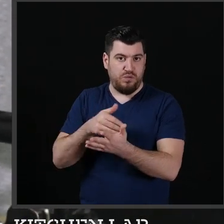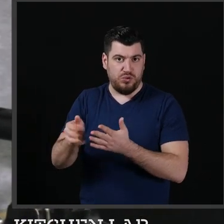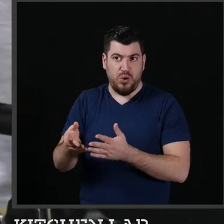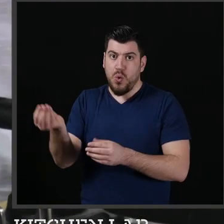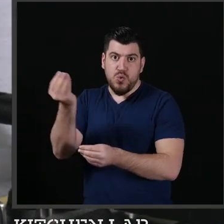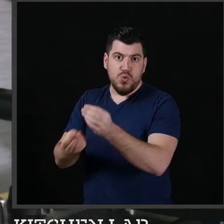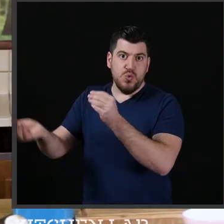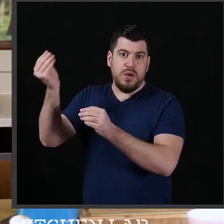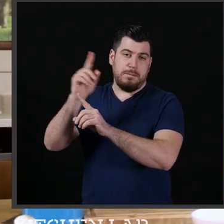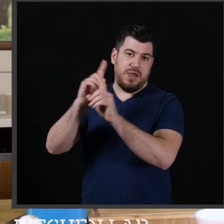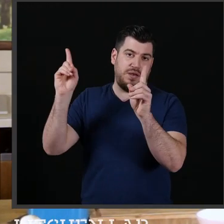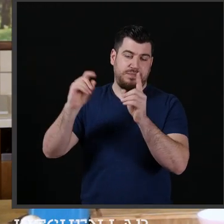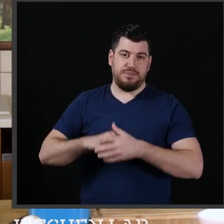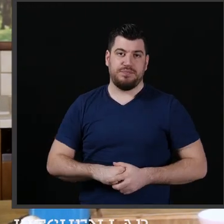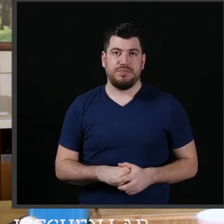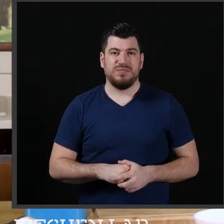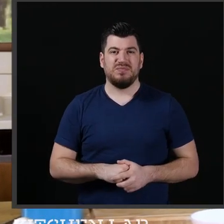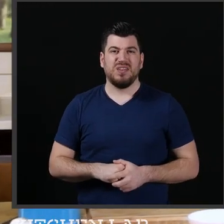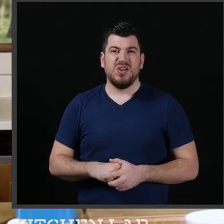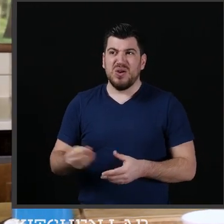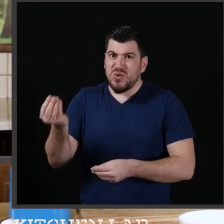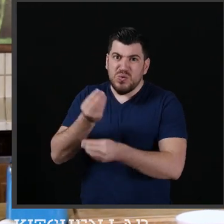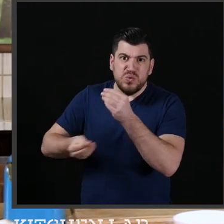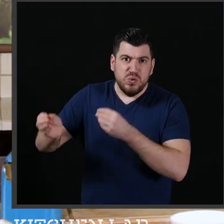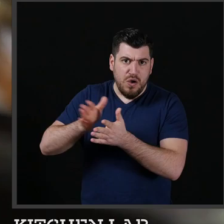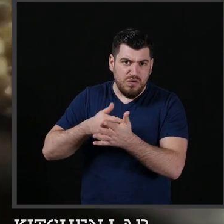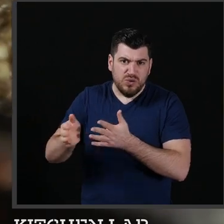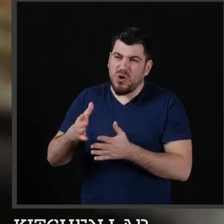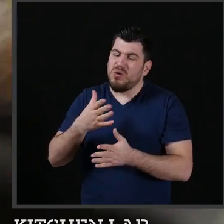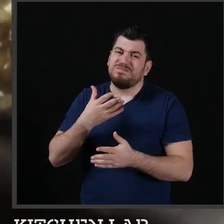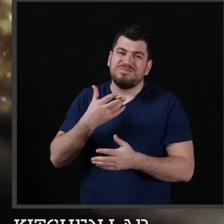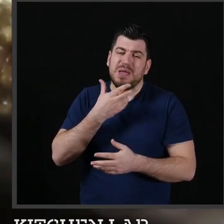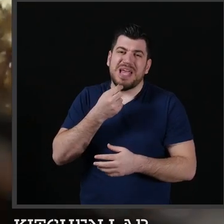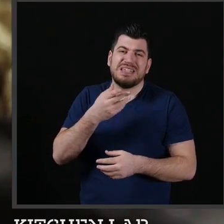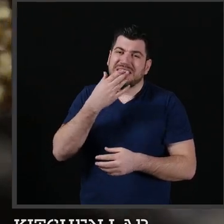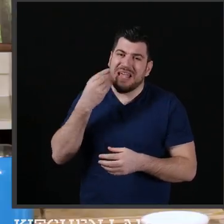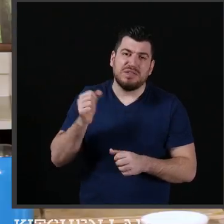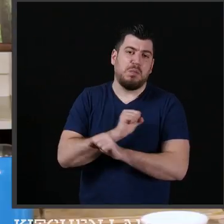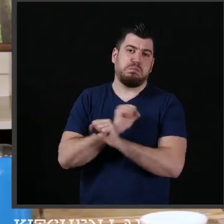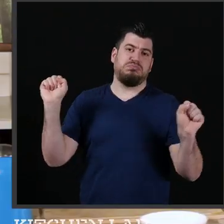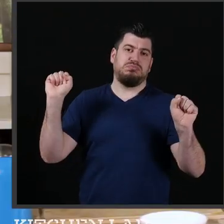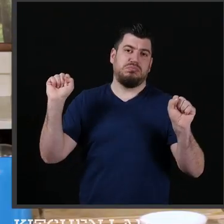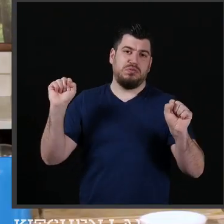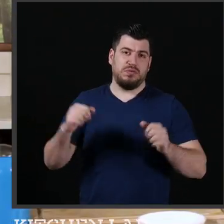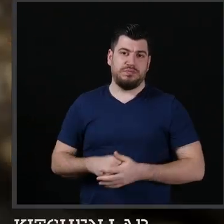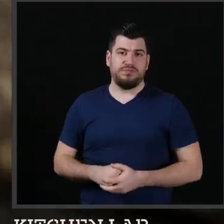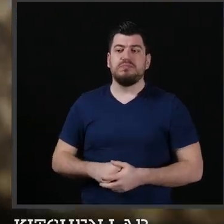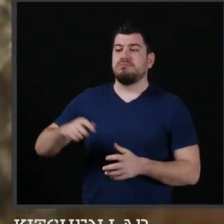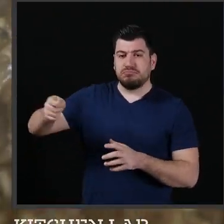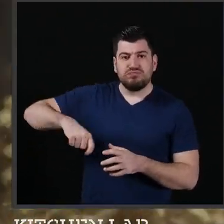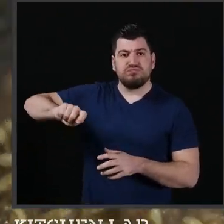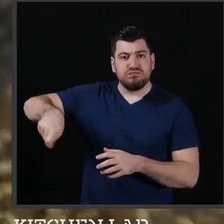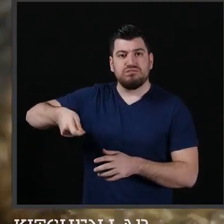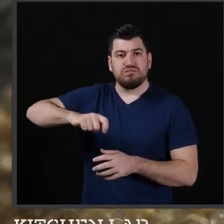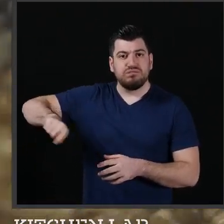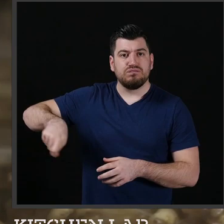2. Το πολύ βούτυρο δεν κάνει το καλό ριζότο. Και ανακατεύουμε εκτός φωτιάς το βούτυρο μέχρι που να δέσει.